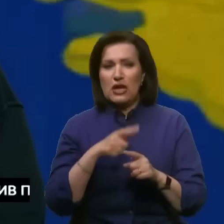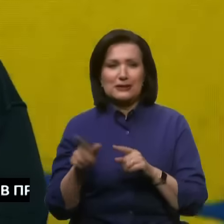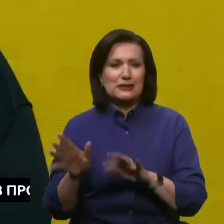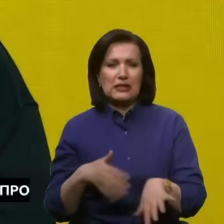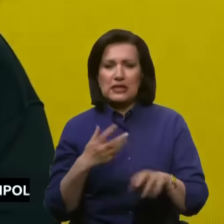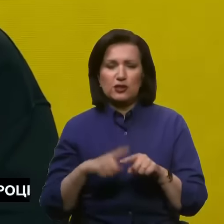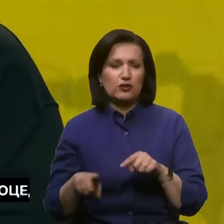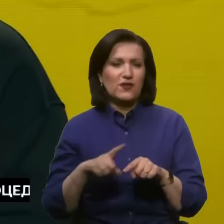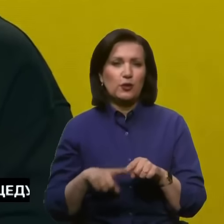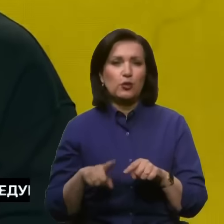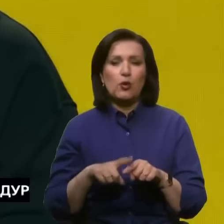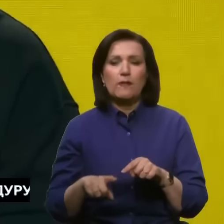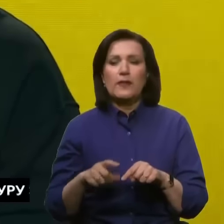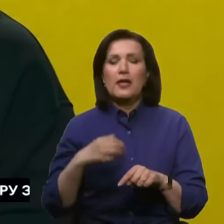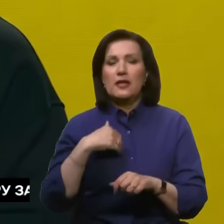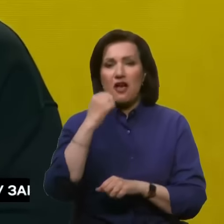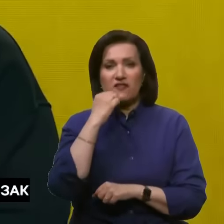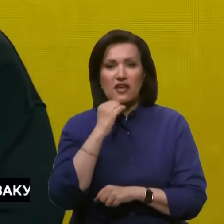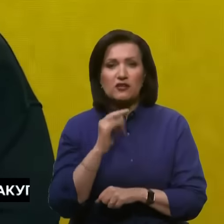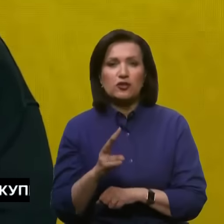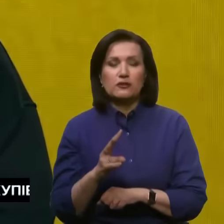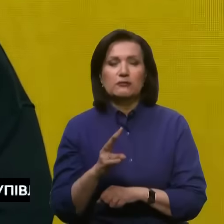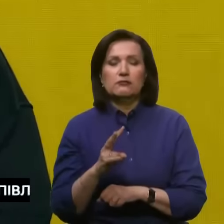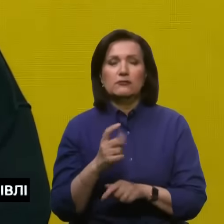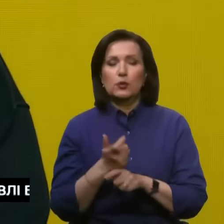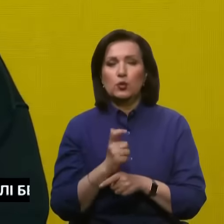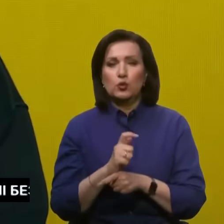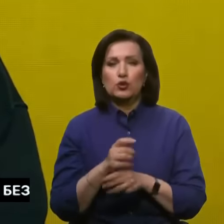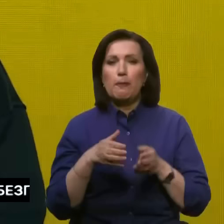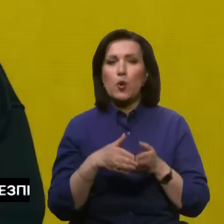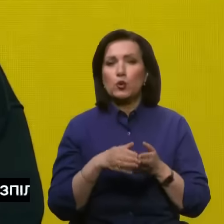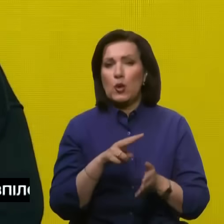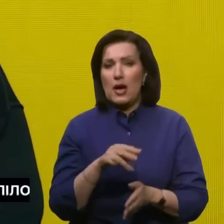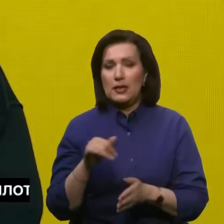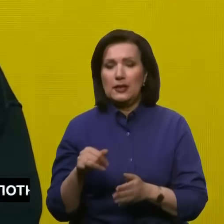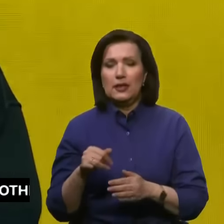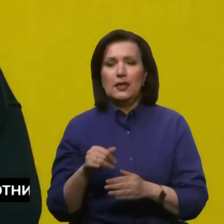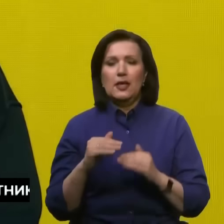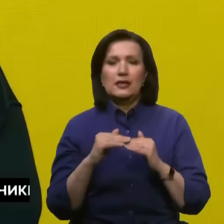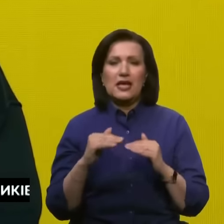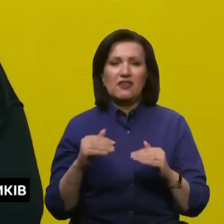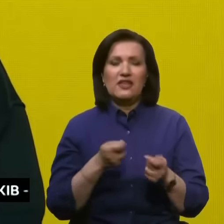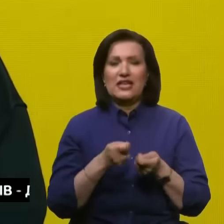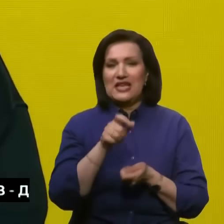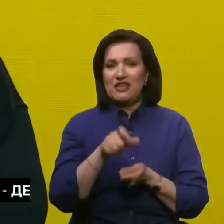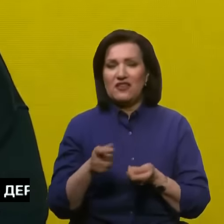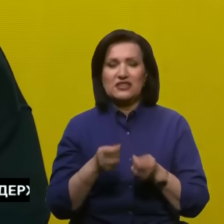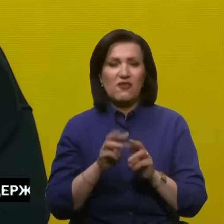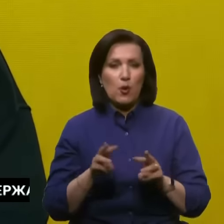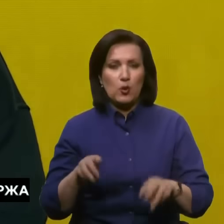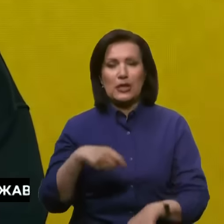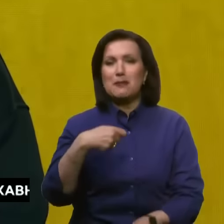швидко. Я вдячен дуже Португалії на рівні керівництва уряду